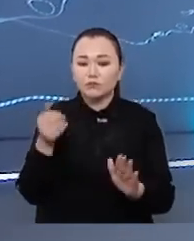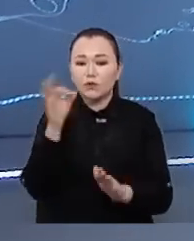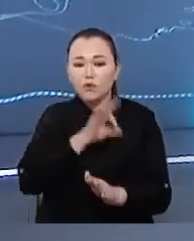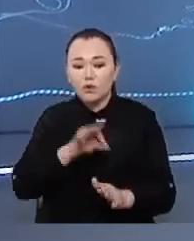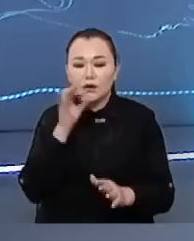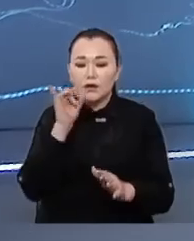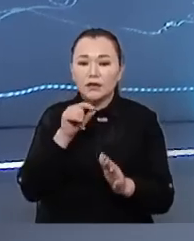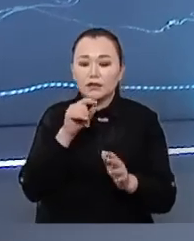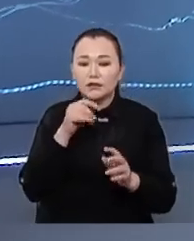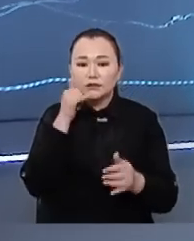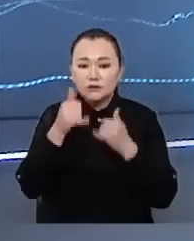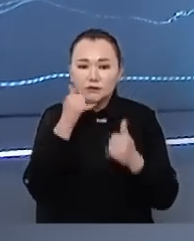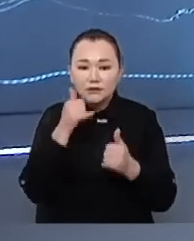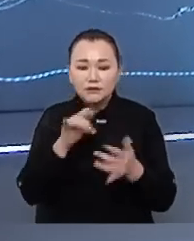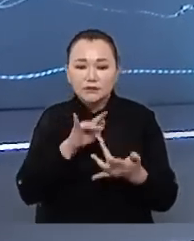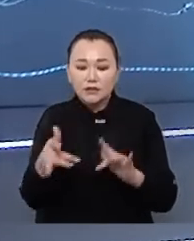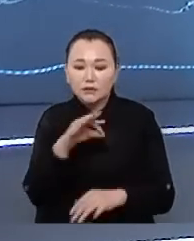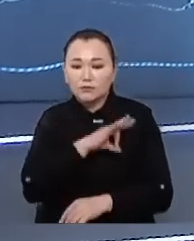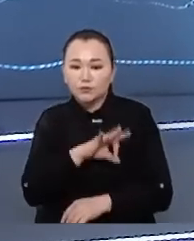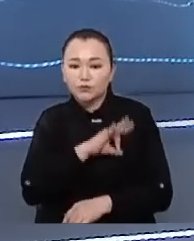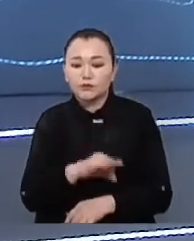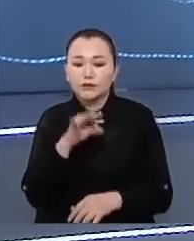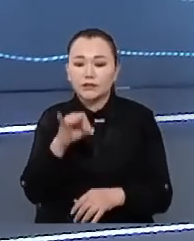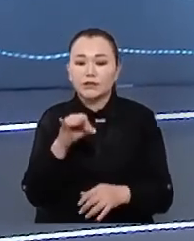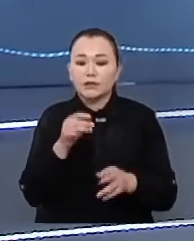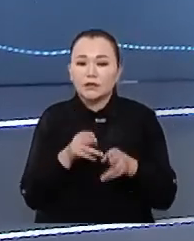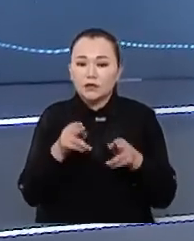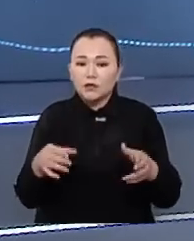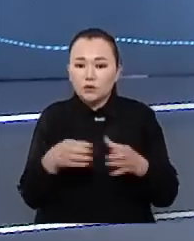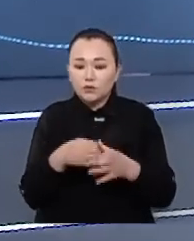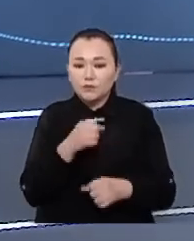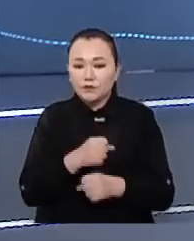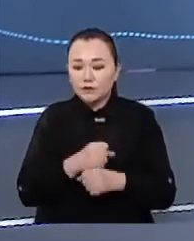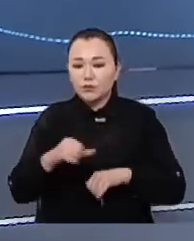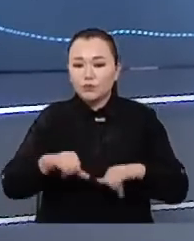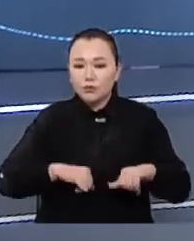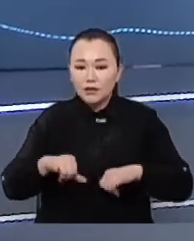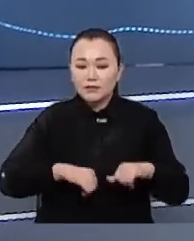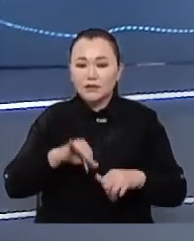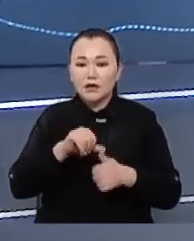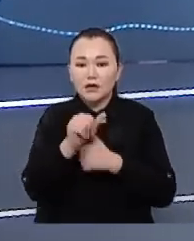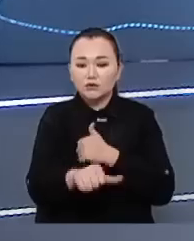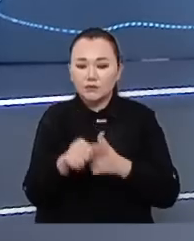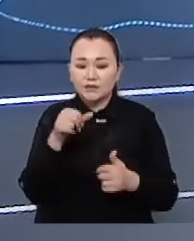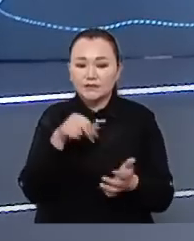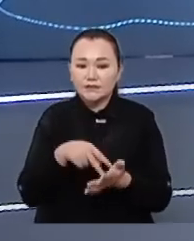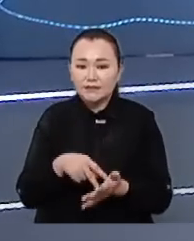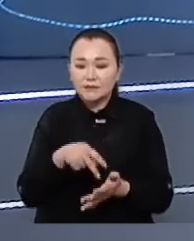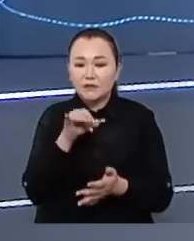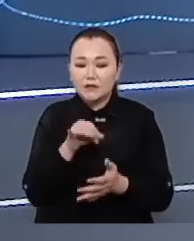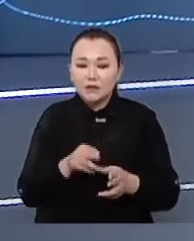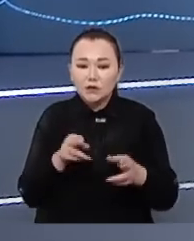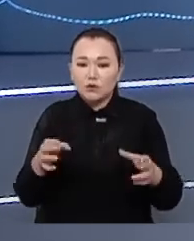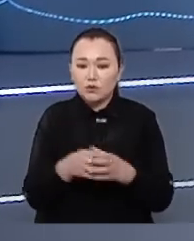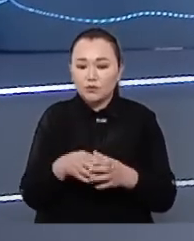оның ішінде телекоммуникация желілерін пайдалану, қылмыстық топ құрамында жасалған бұзақылық, ерекше цинизммен және қылмыстық